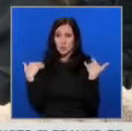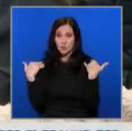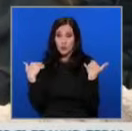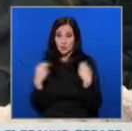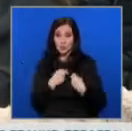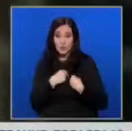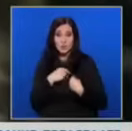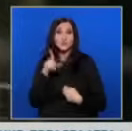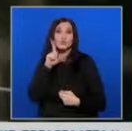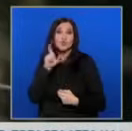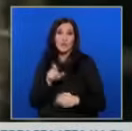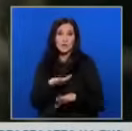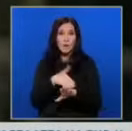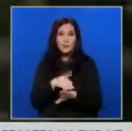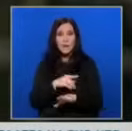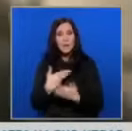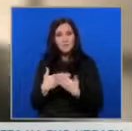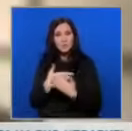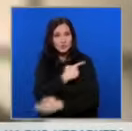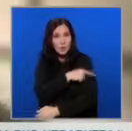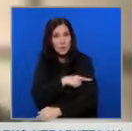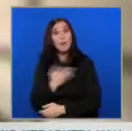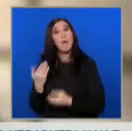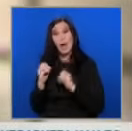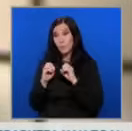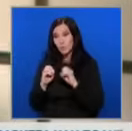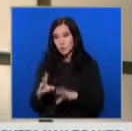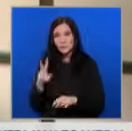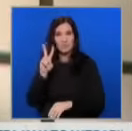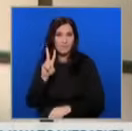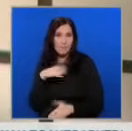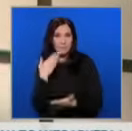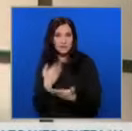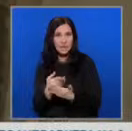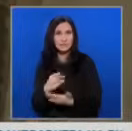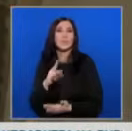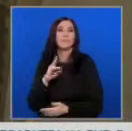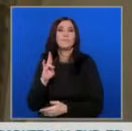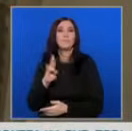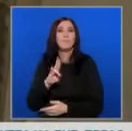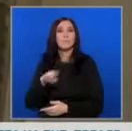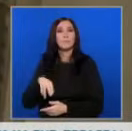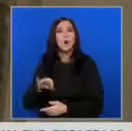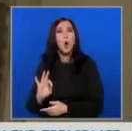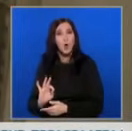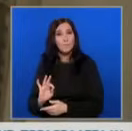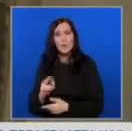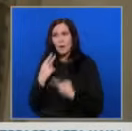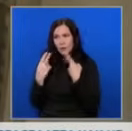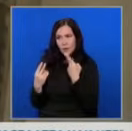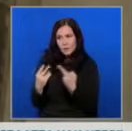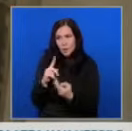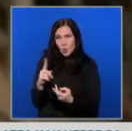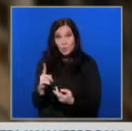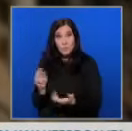усетят човешка ласка. До клиниката обаче бяха допуснати само двама представители на неправителствени организации. Гледките, на които